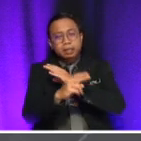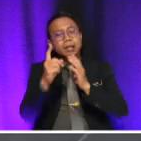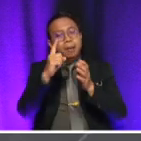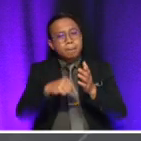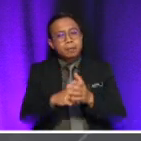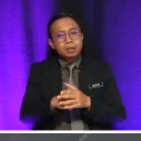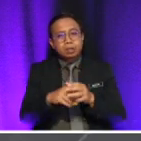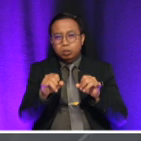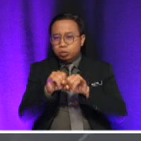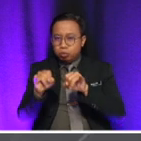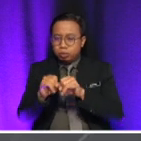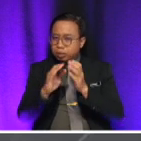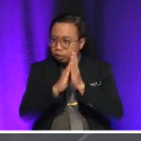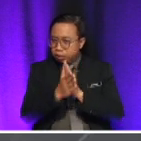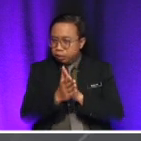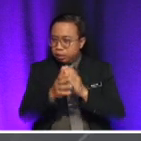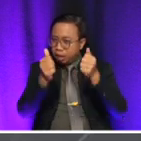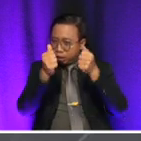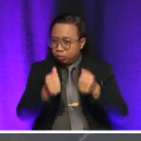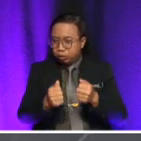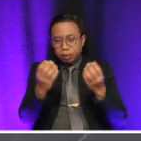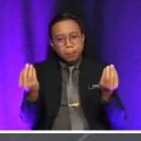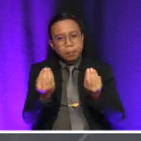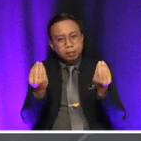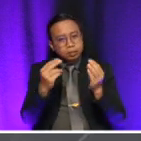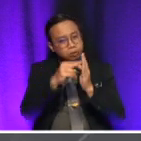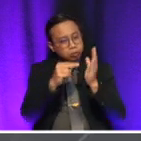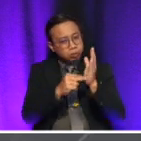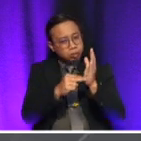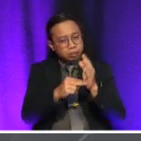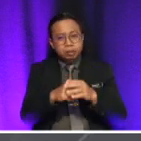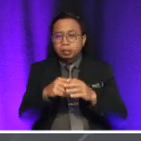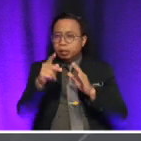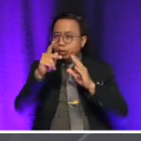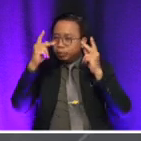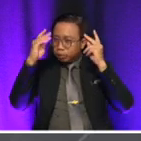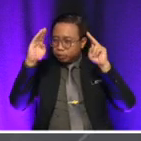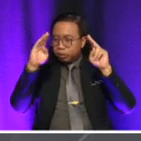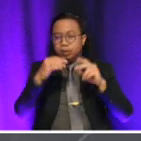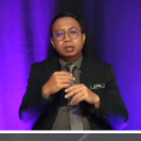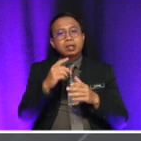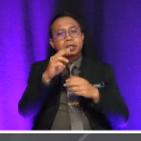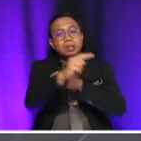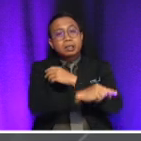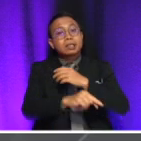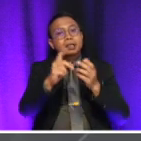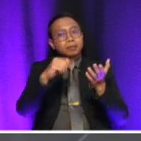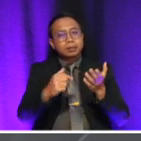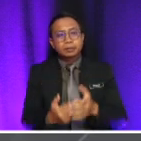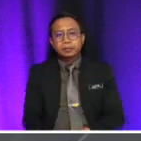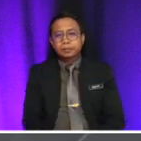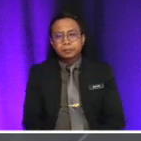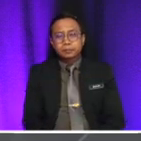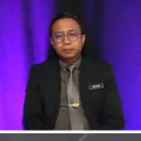juga menjadi anggota Majelis perundangan persekutuan Negeri jawab yang